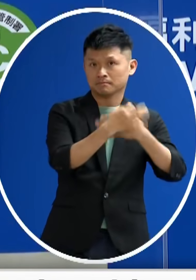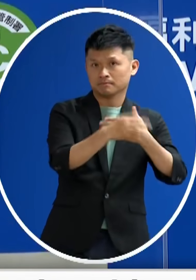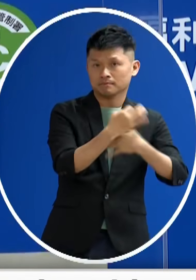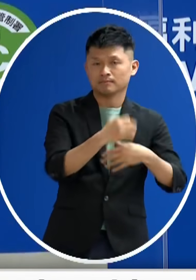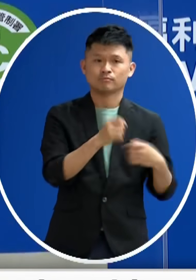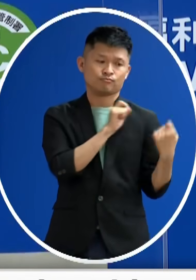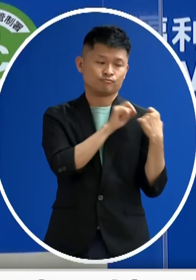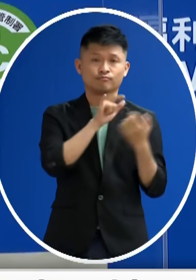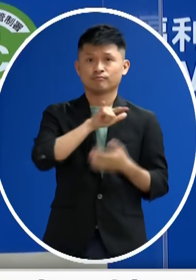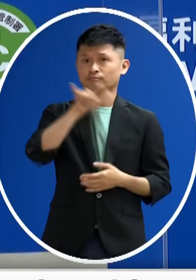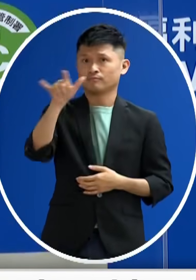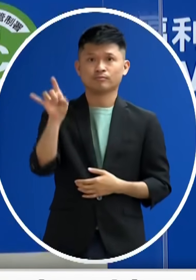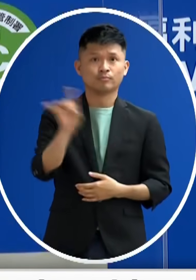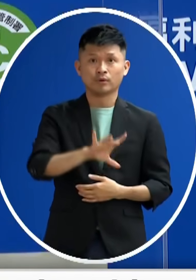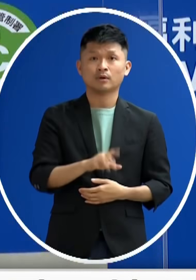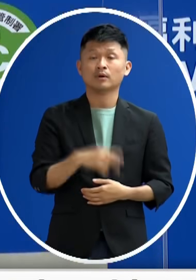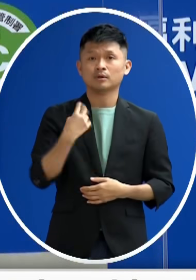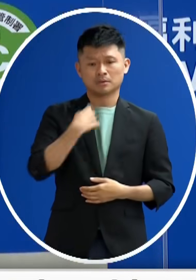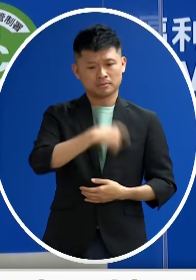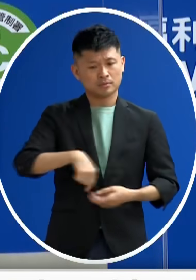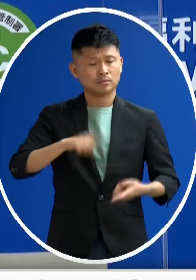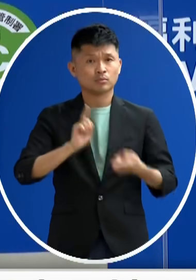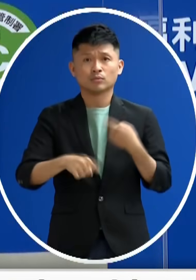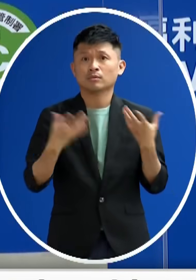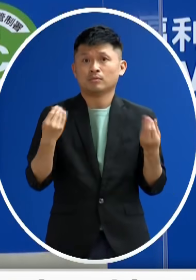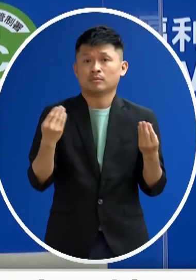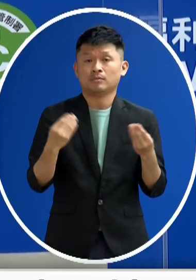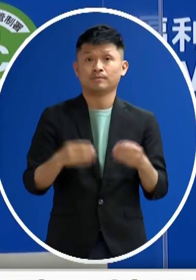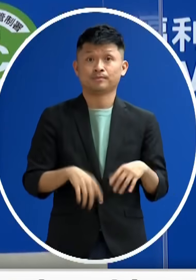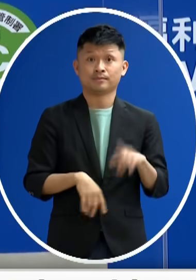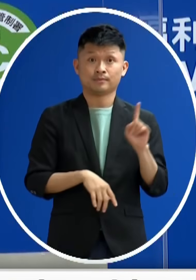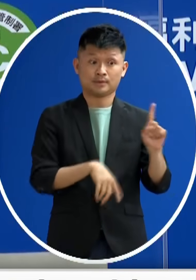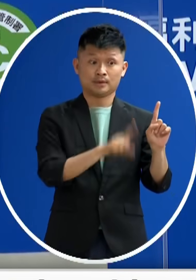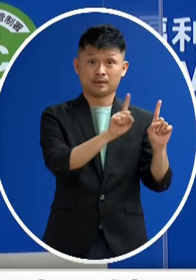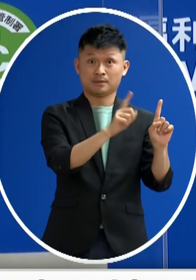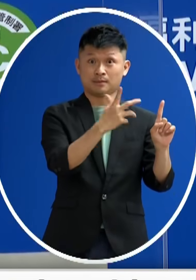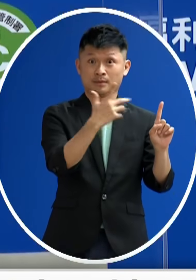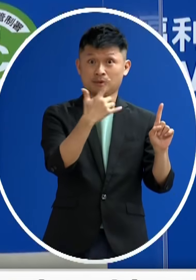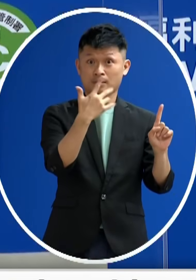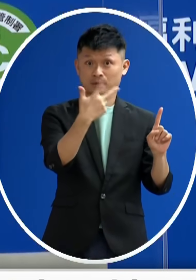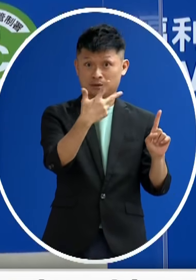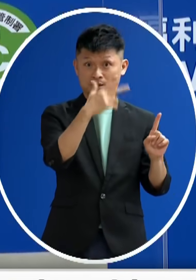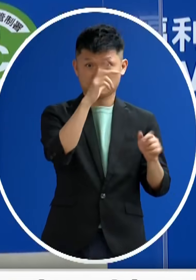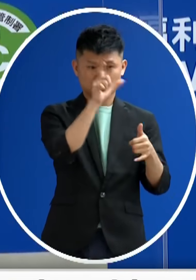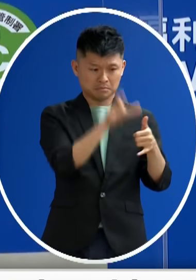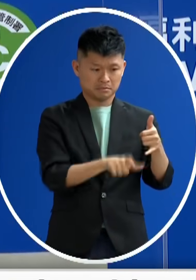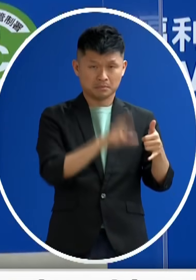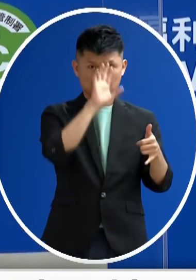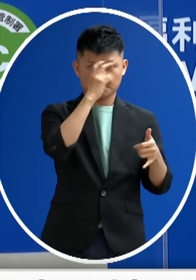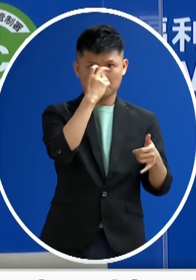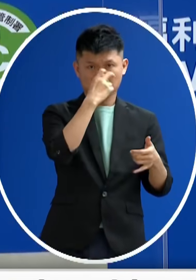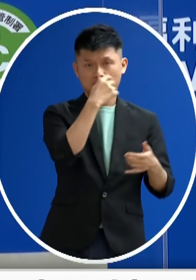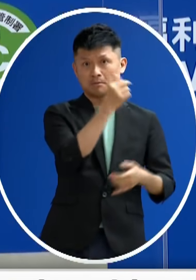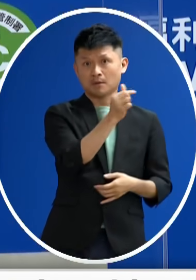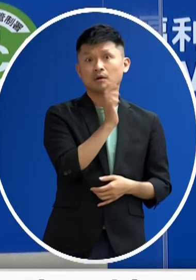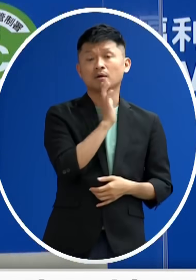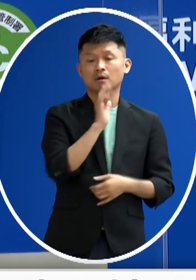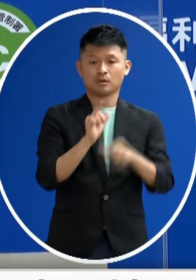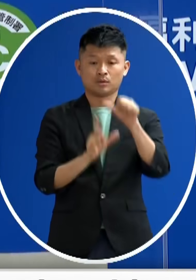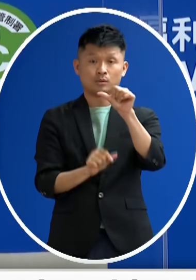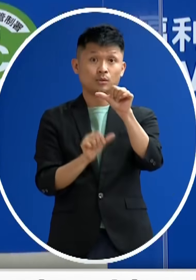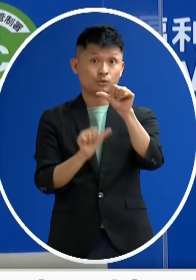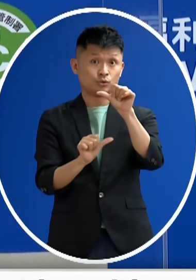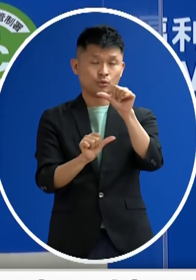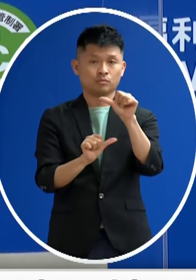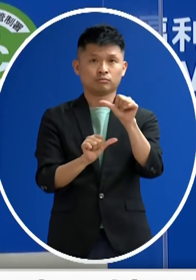期没有出国史，也没有疑似的症状，那因为1187检验确诊，那5月9日经卫